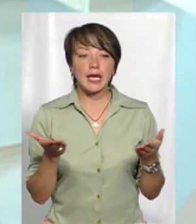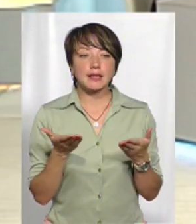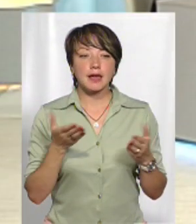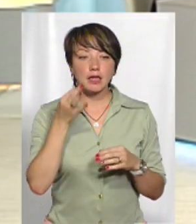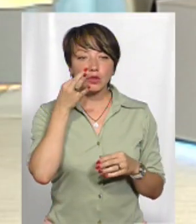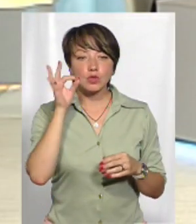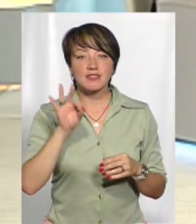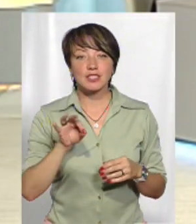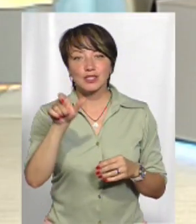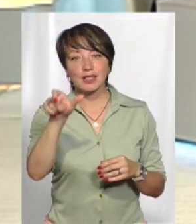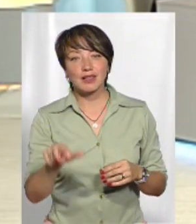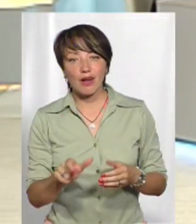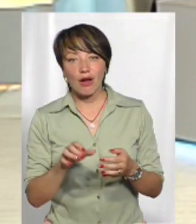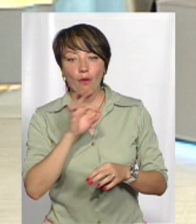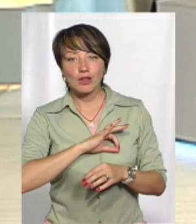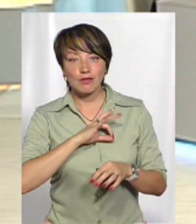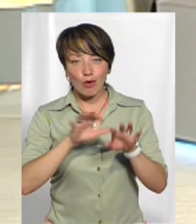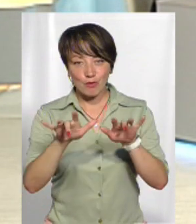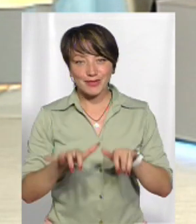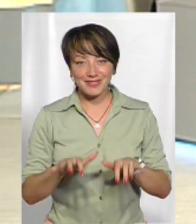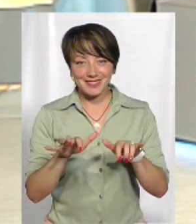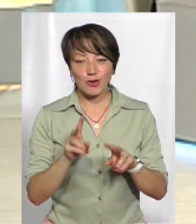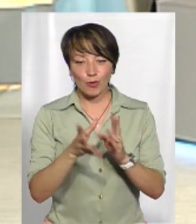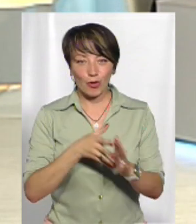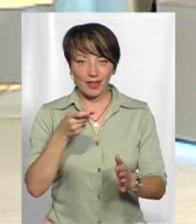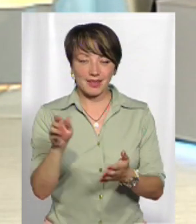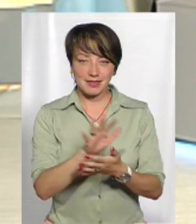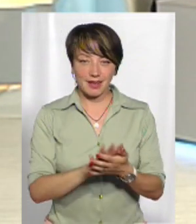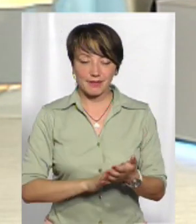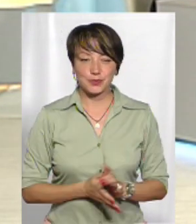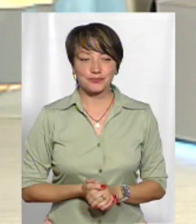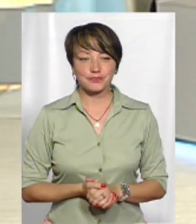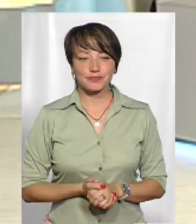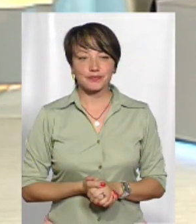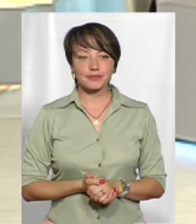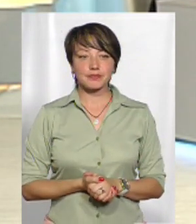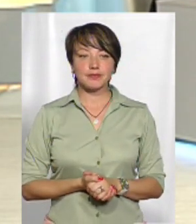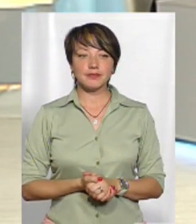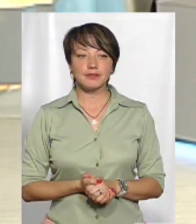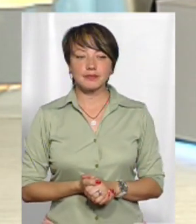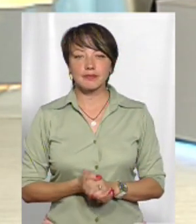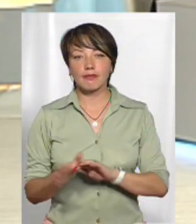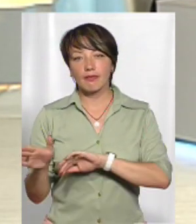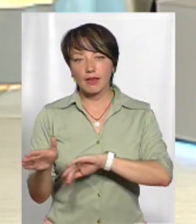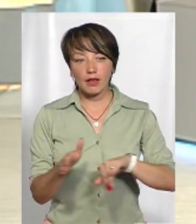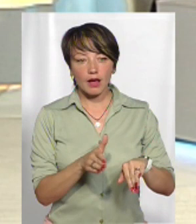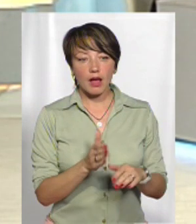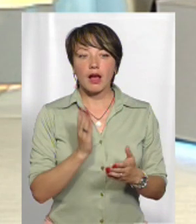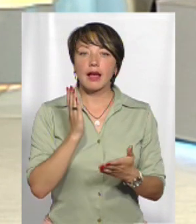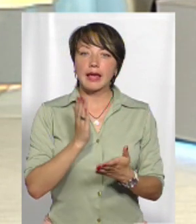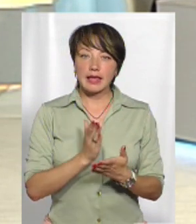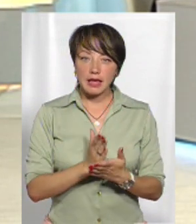який досвідчений користувач, особа, яка подає заяву. Так. А чи існують якісь